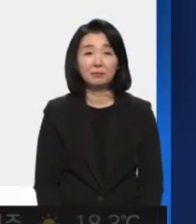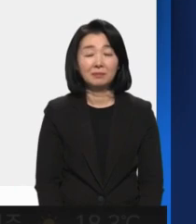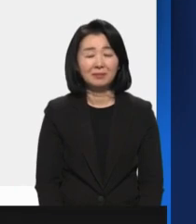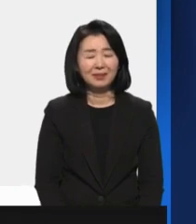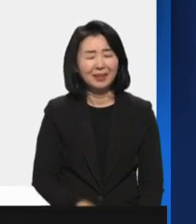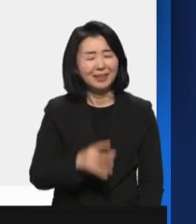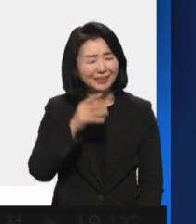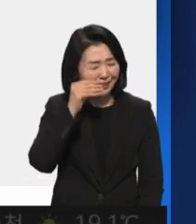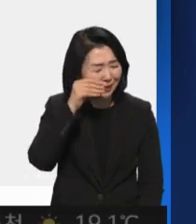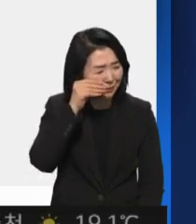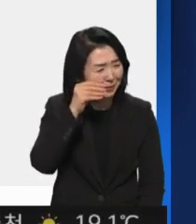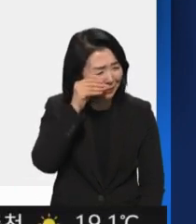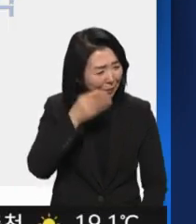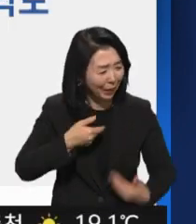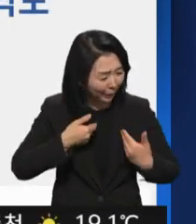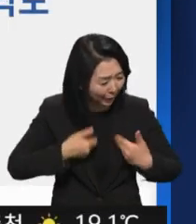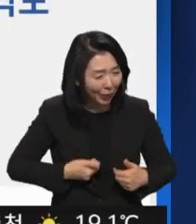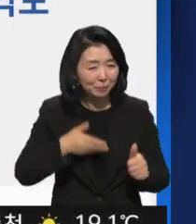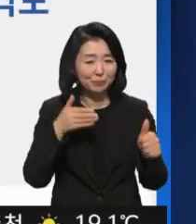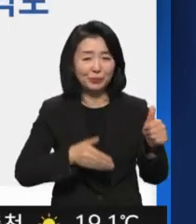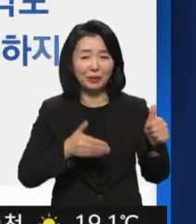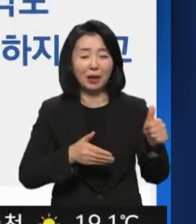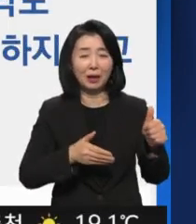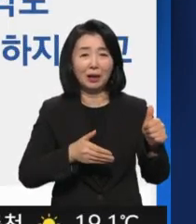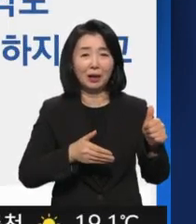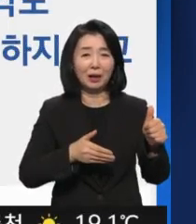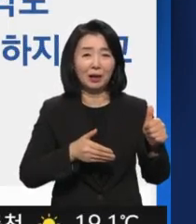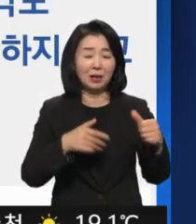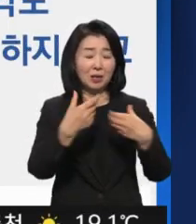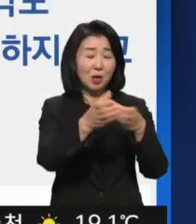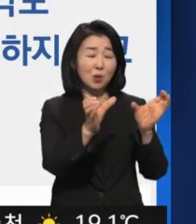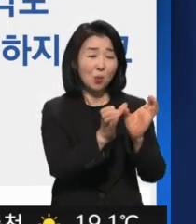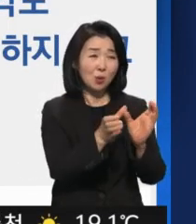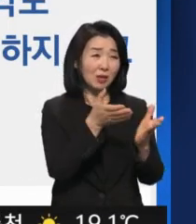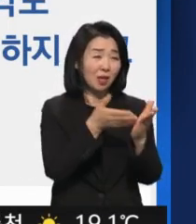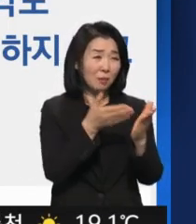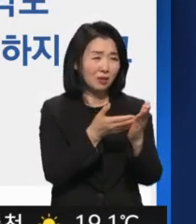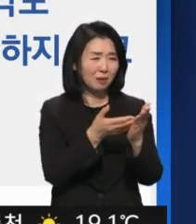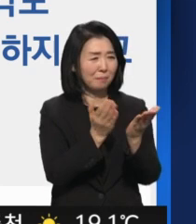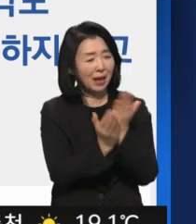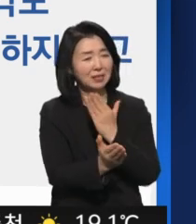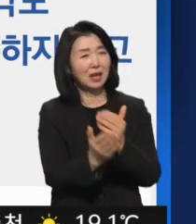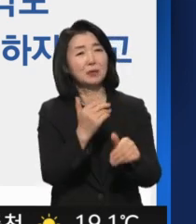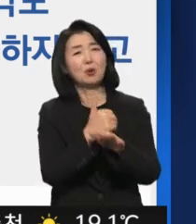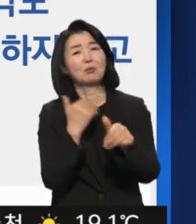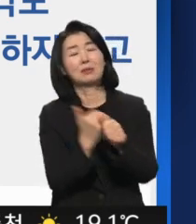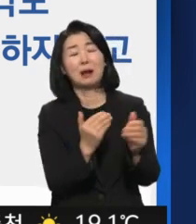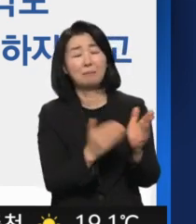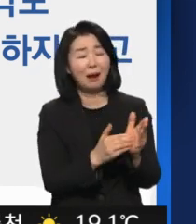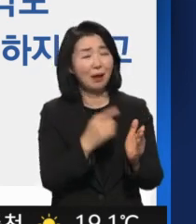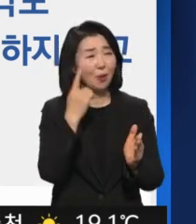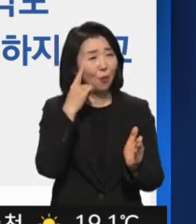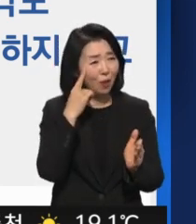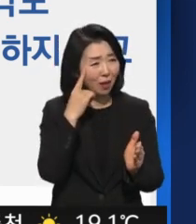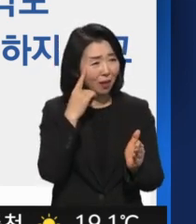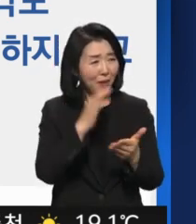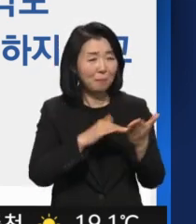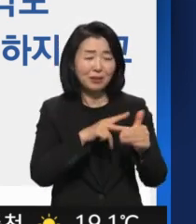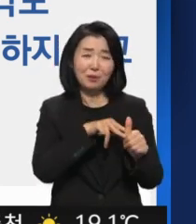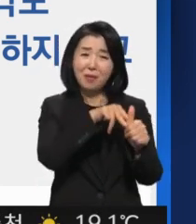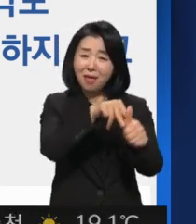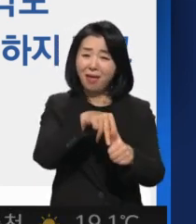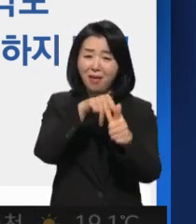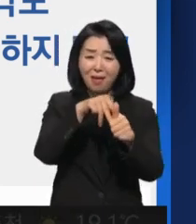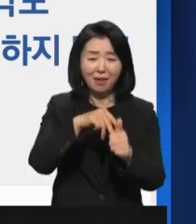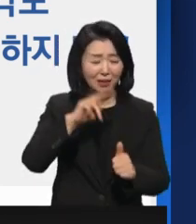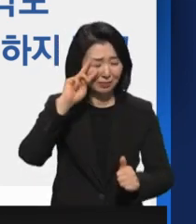제발 자중하세요. 공당의 대변인으로 부적합해서 잘린 건데 얼룩말처럼 훨훨 날겠다니 참